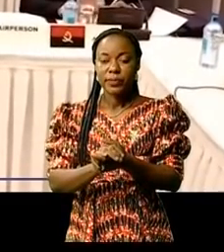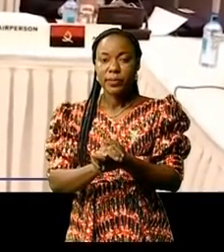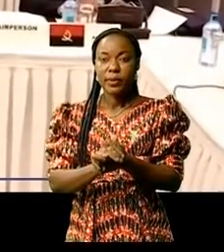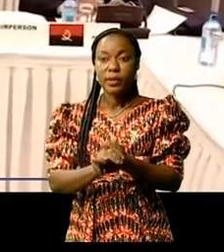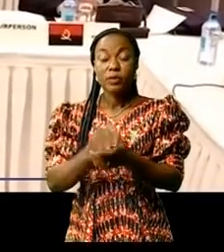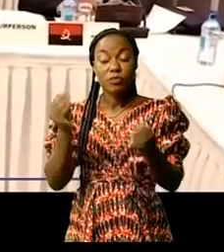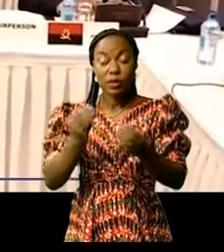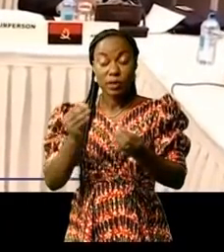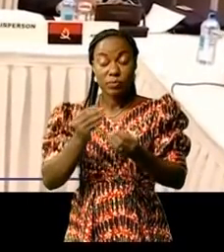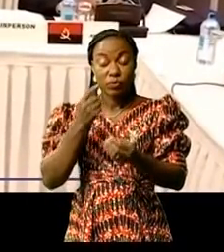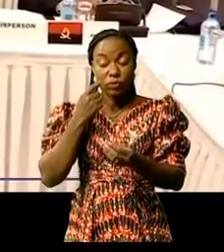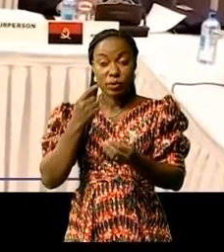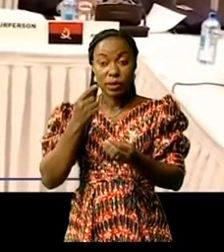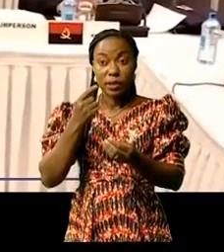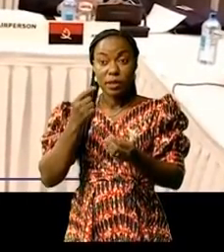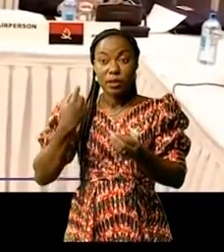ce